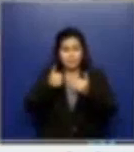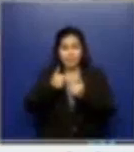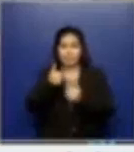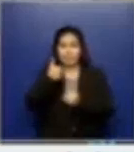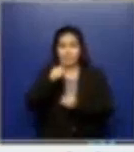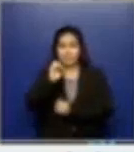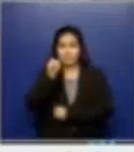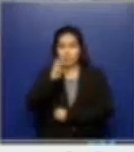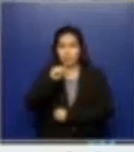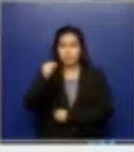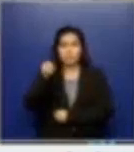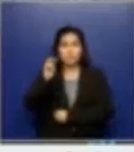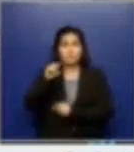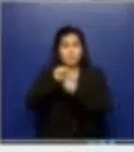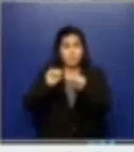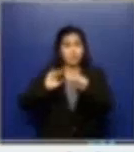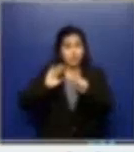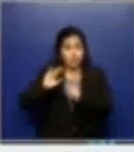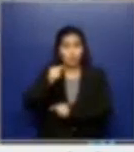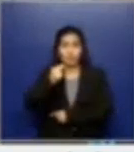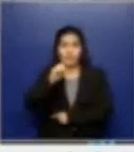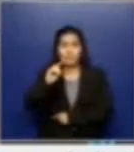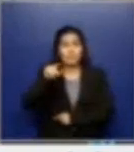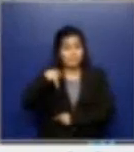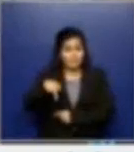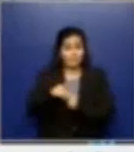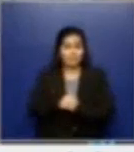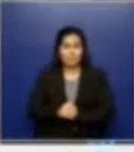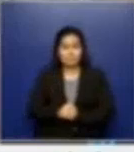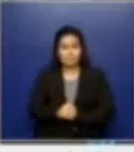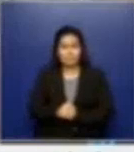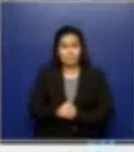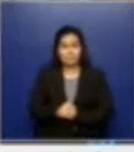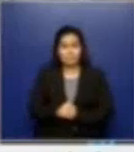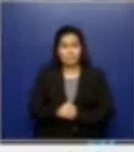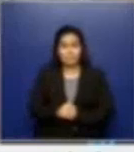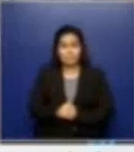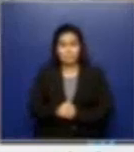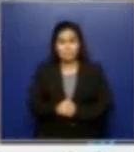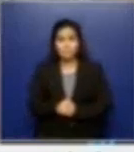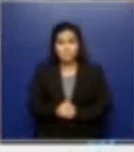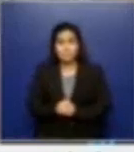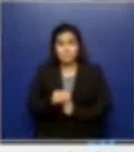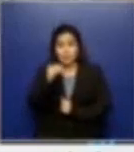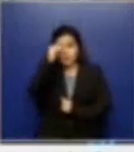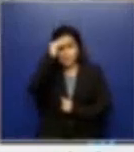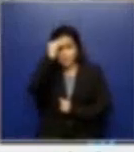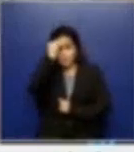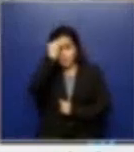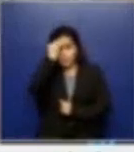16-17% ของ GDP ภาษีที่เราเก็บวันนี้ได้ 16-17% ของ GDP แต่ญี่ปุ่นมัน30กว่าเปอร์